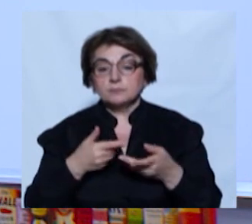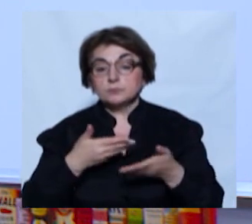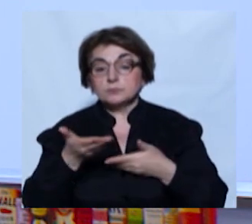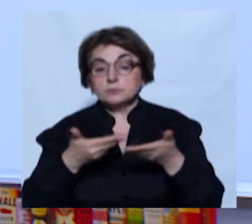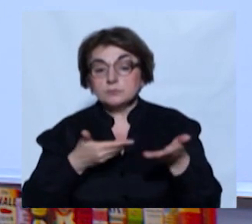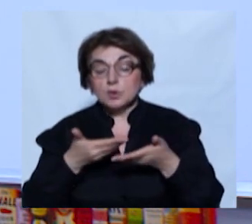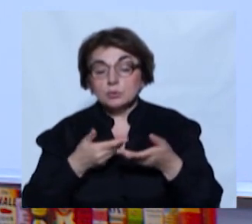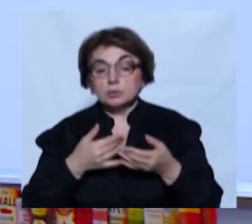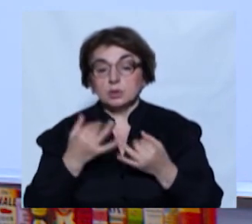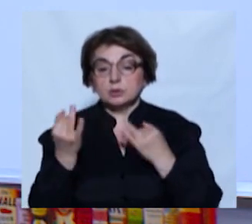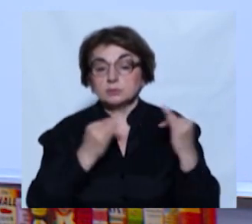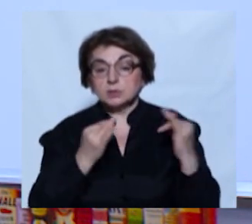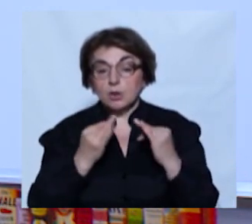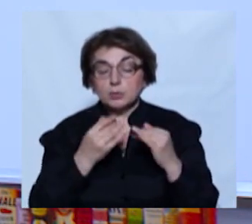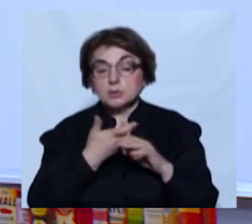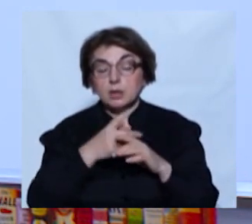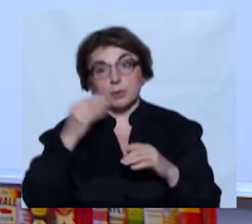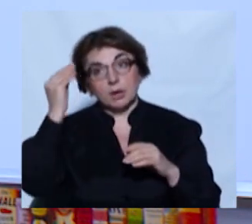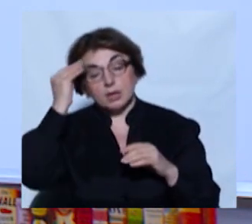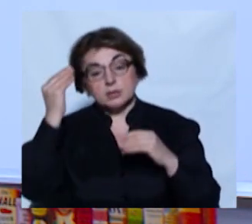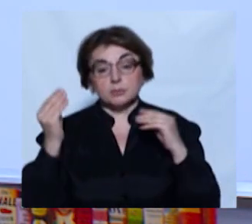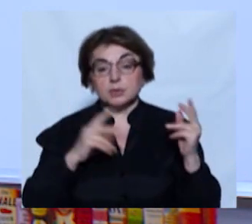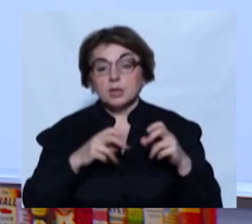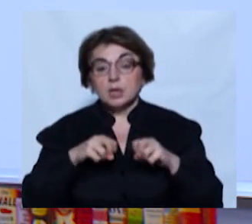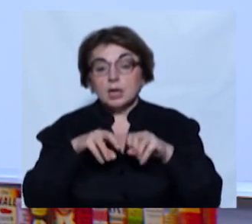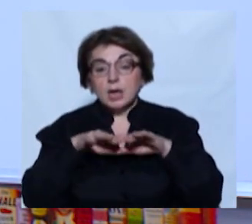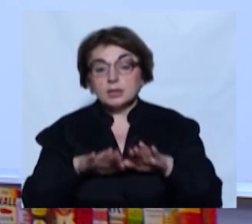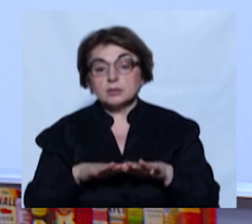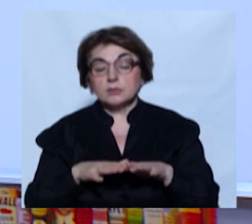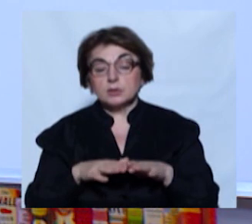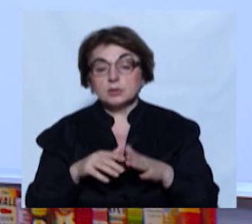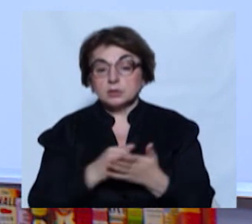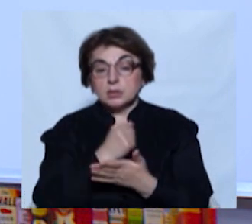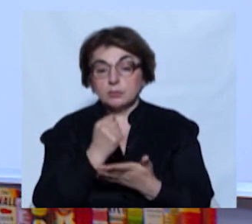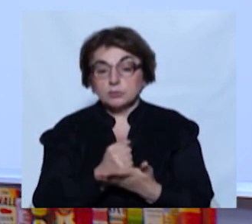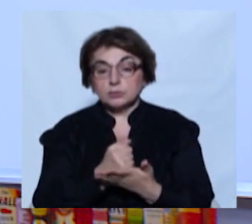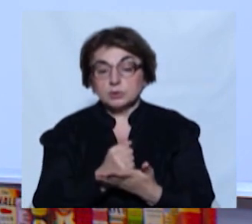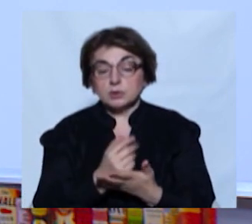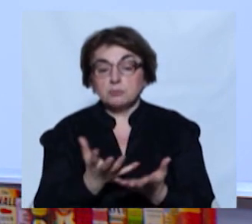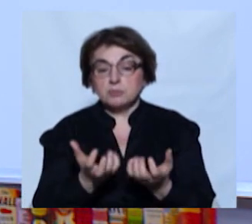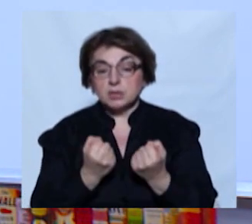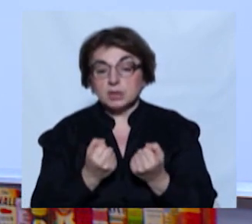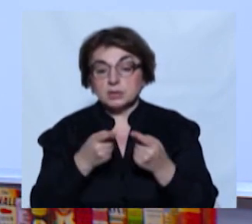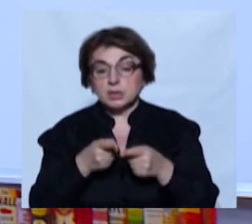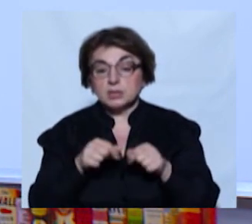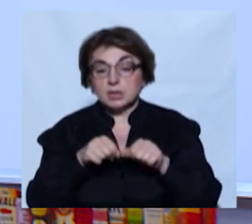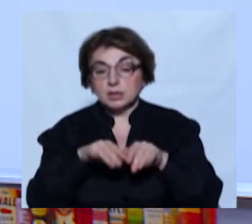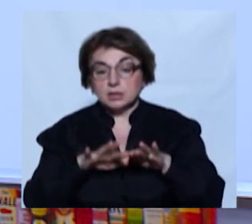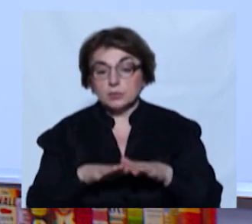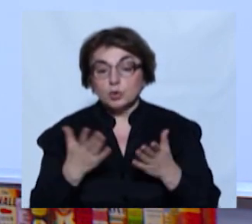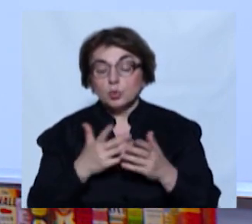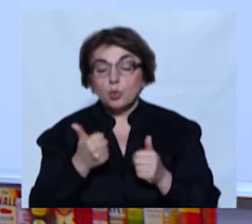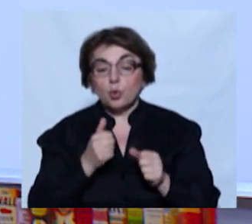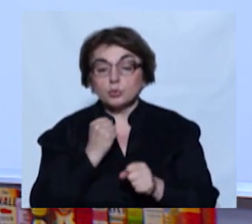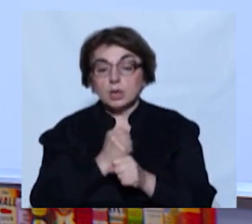შეთანხმებების, ძალიან ბევრი გაზიარების და გადაწყვეტილებების საფუძველზე მიიღეს ეს გადაწყვეტილება, თუ როგორ